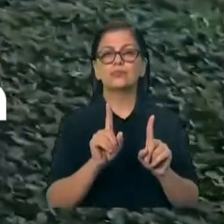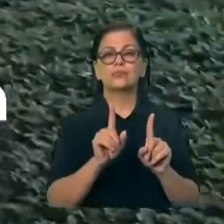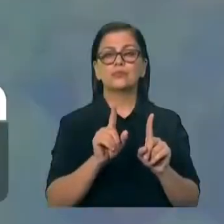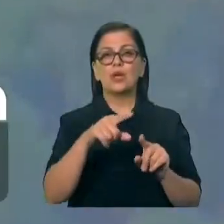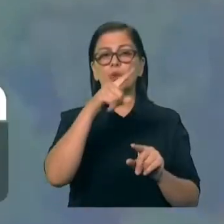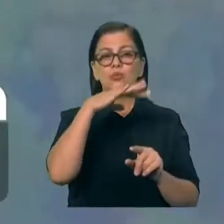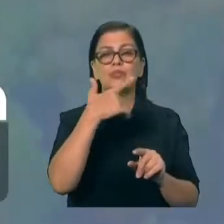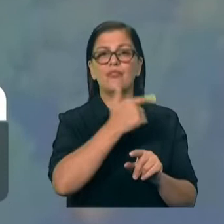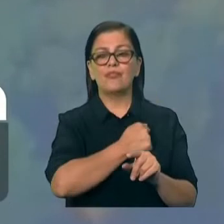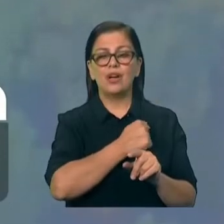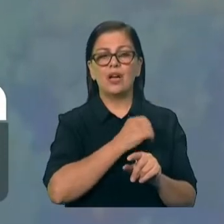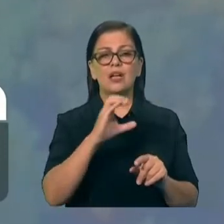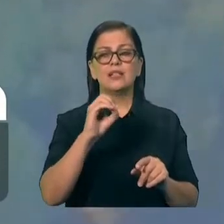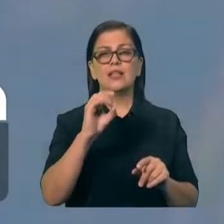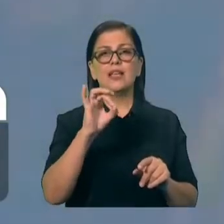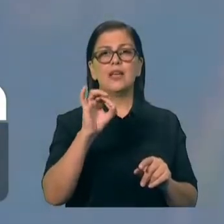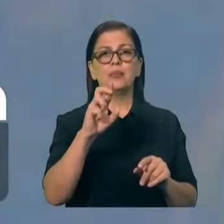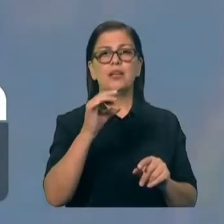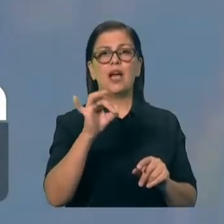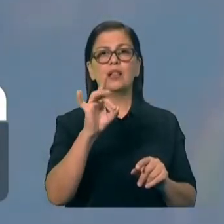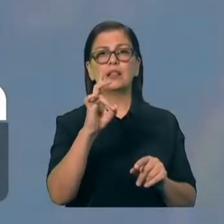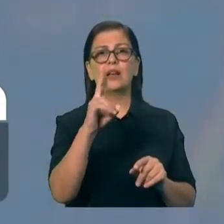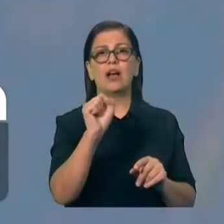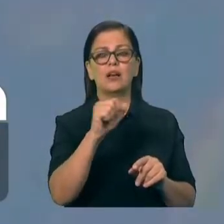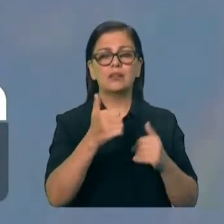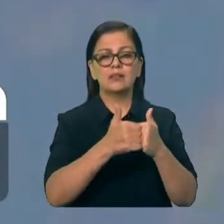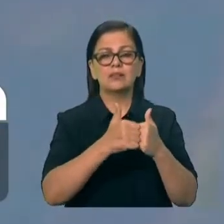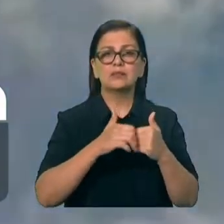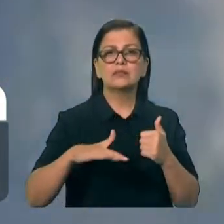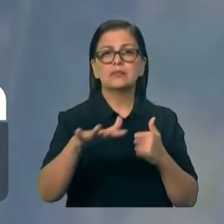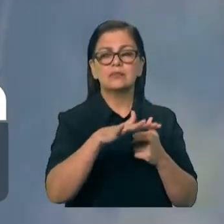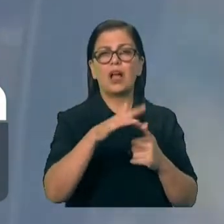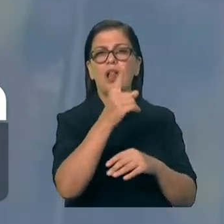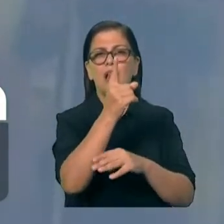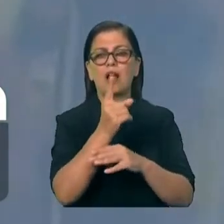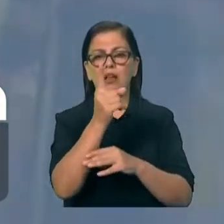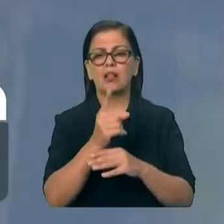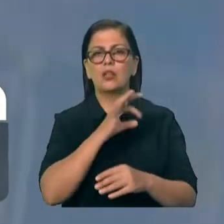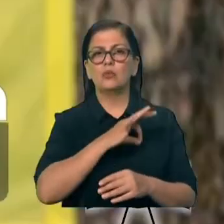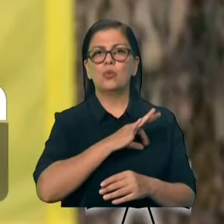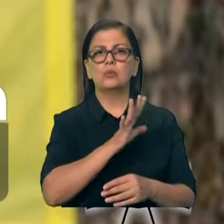işğalçılar Serebryanka yaxınlığında havadan hücuma keçib. Verkhnekamensk qəsəbəsi də raket ateşinə məruz qalıb.